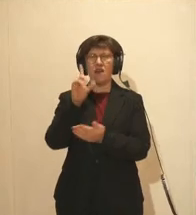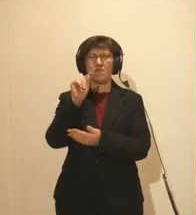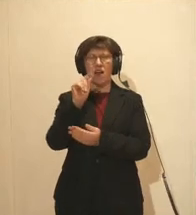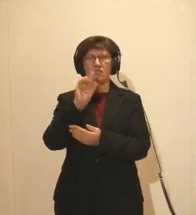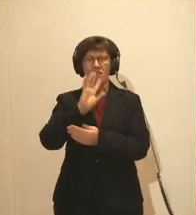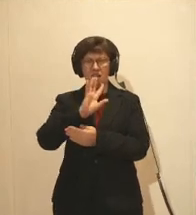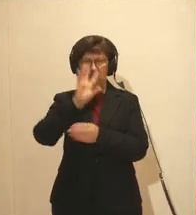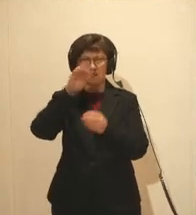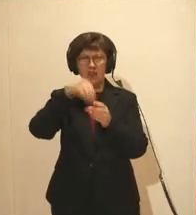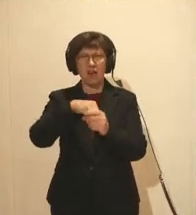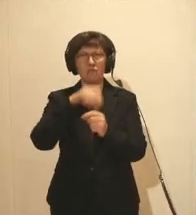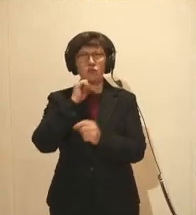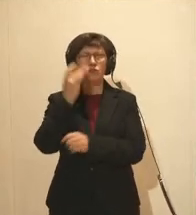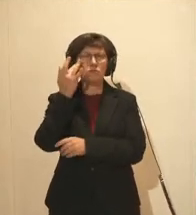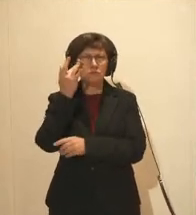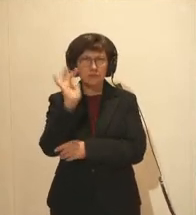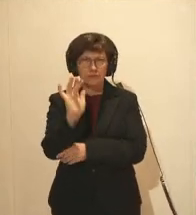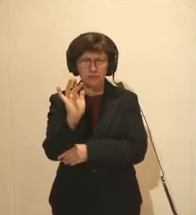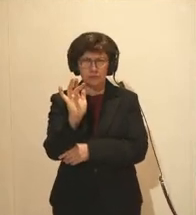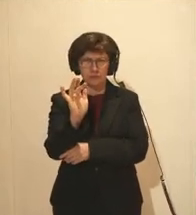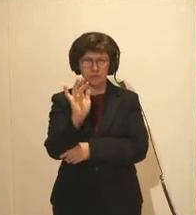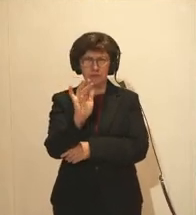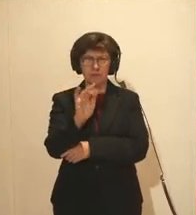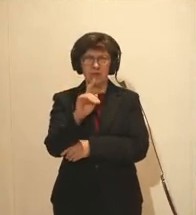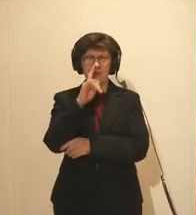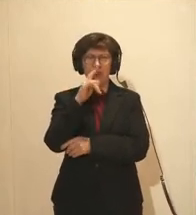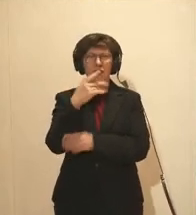werden können wenn es um